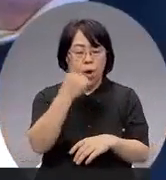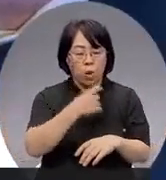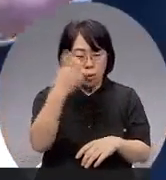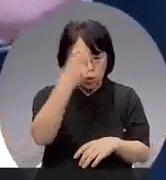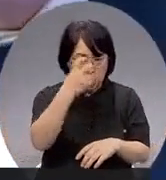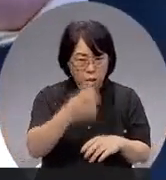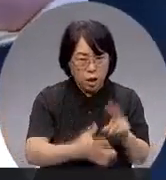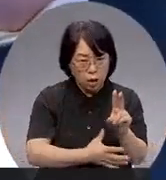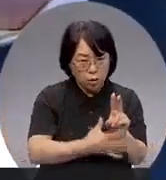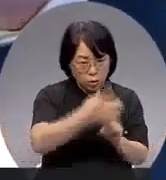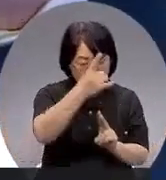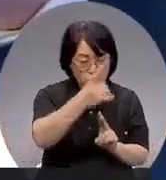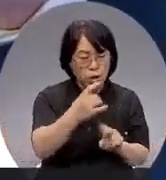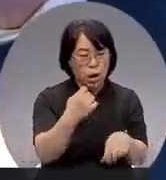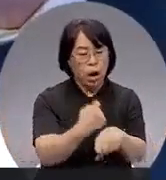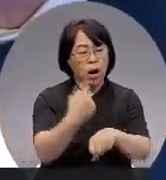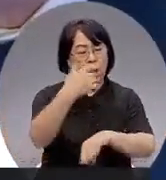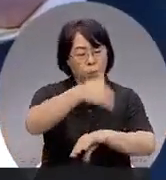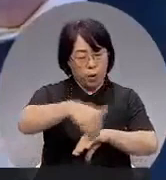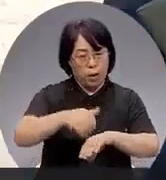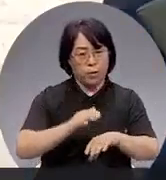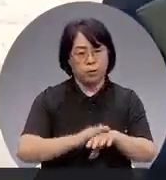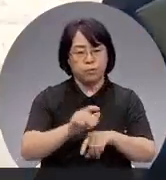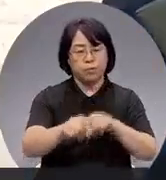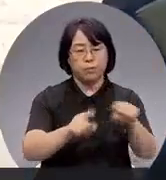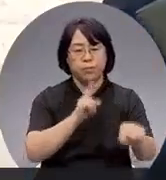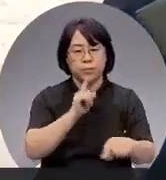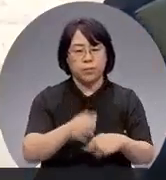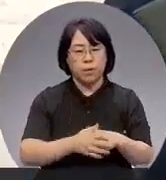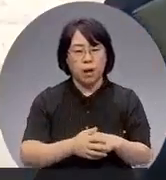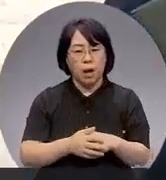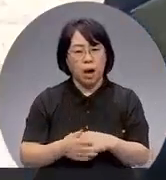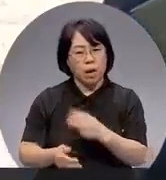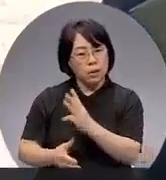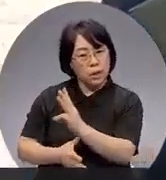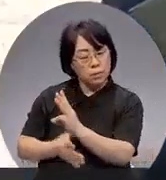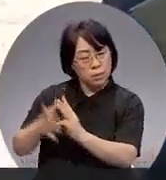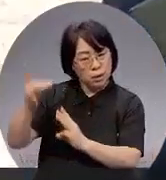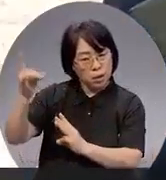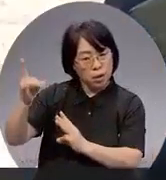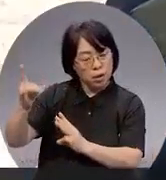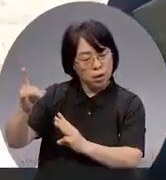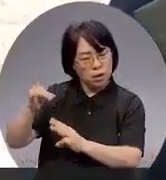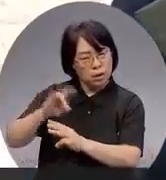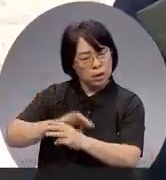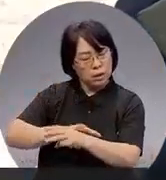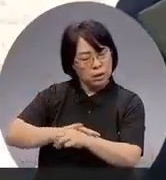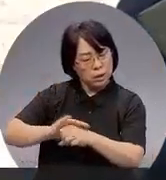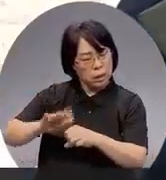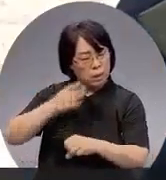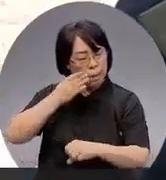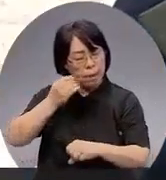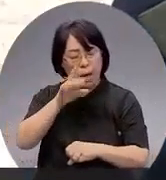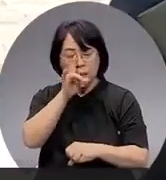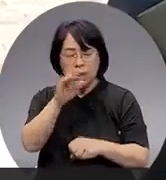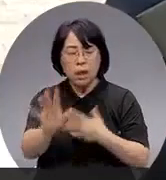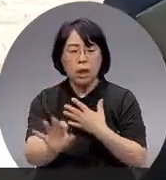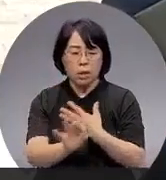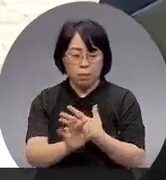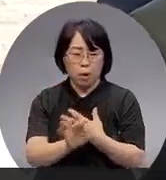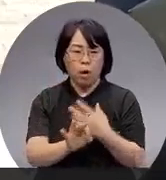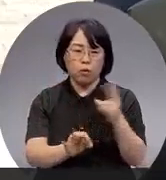양자 단일화도 예정대로 추진하기로 했습니다. 3자 단일화가 제대로 되지 않는다면